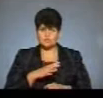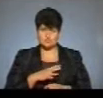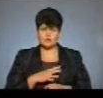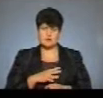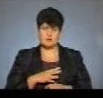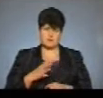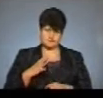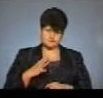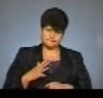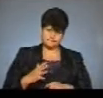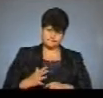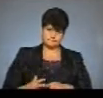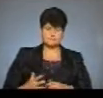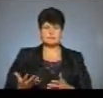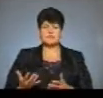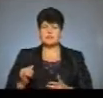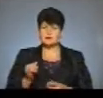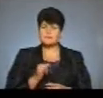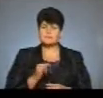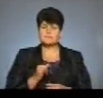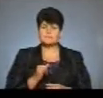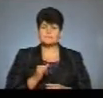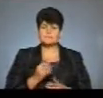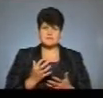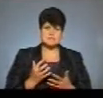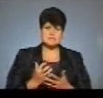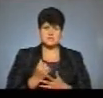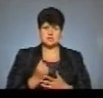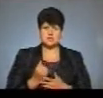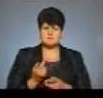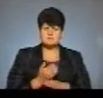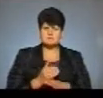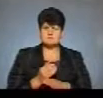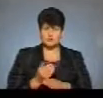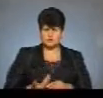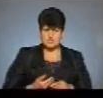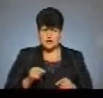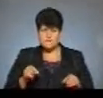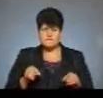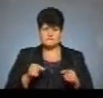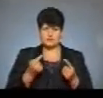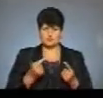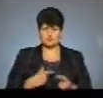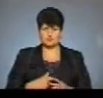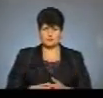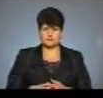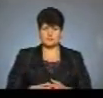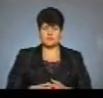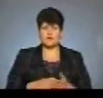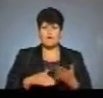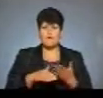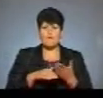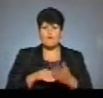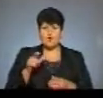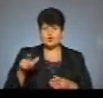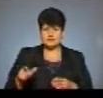зібралася силами і знайшла в собі якийсь той ковточок життя, щоб відновити це все в собі. Волонтери біля храму вантажать